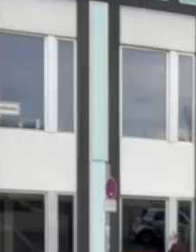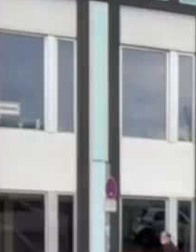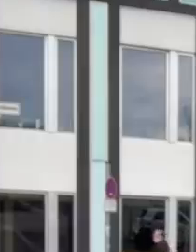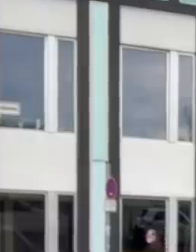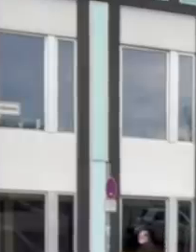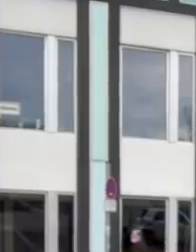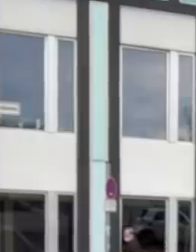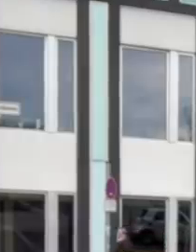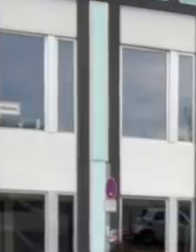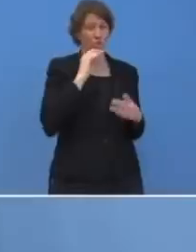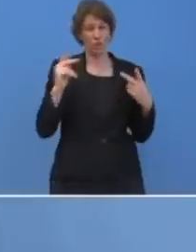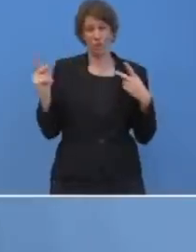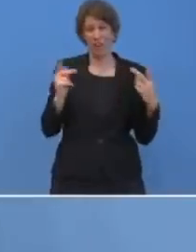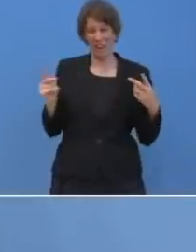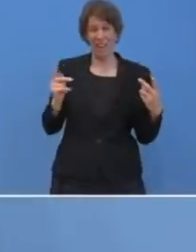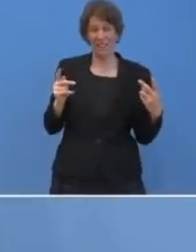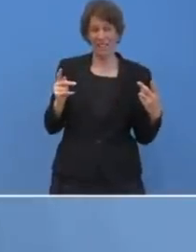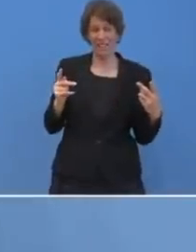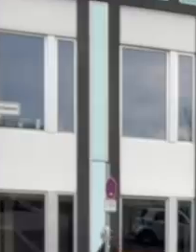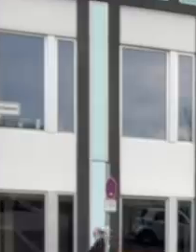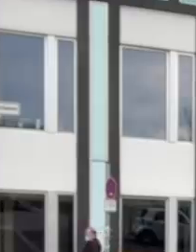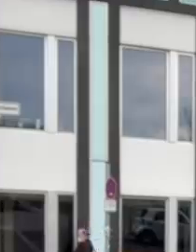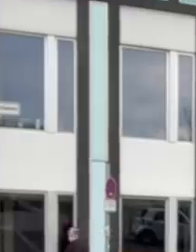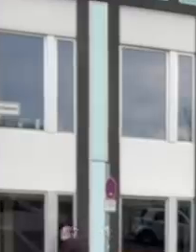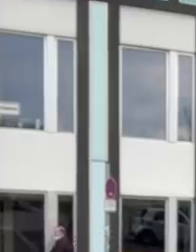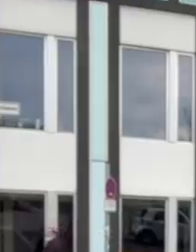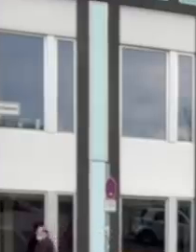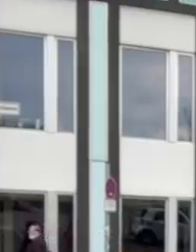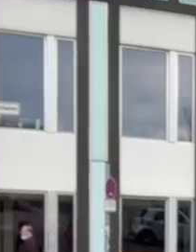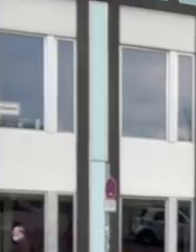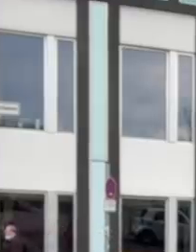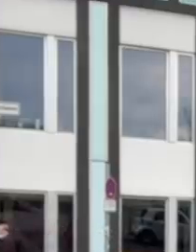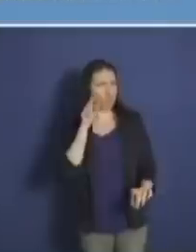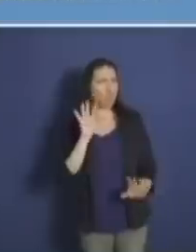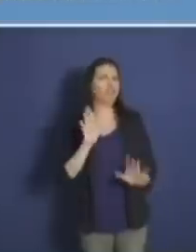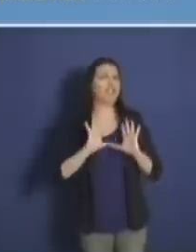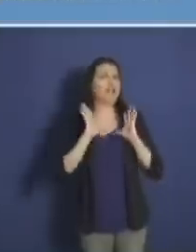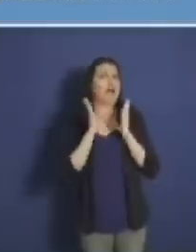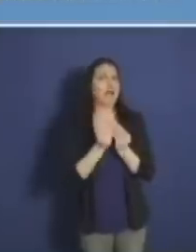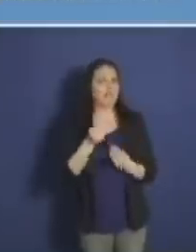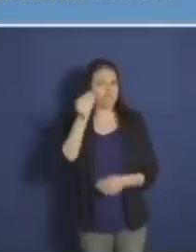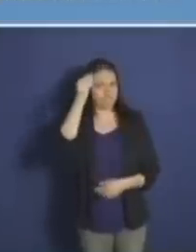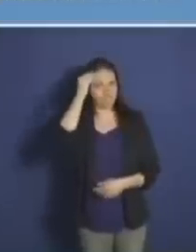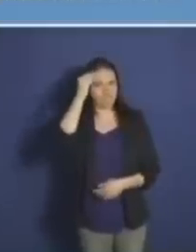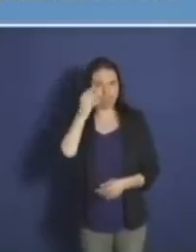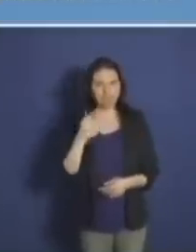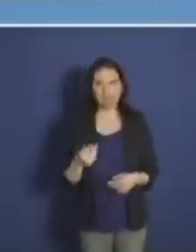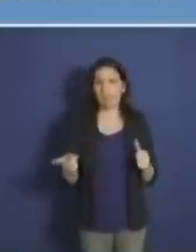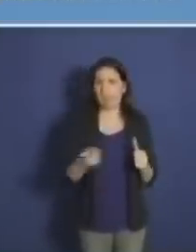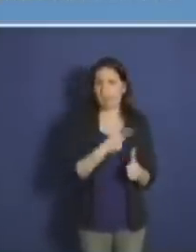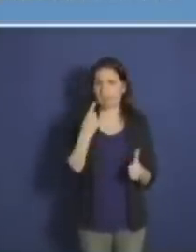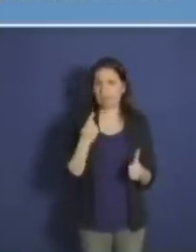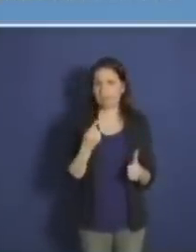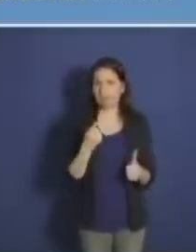Also gar nichts. Abonnieren Sie den Kanal. Lassen Sie es einfach. Alles Gute, danke, ciao. Und als erstes habe ich ja gesagt, dass ich nicht